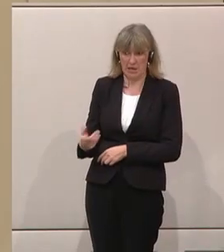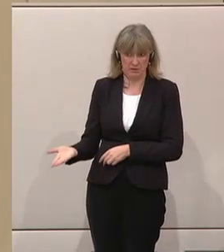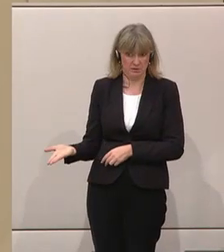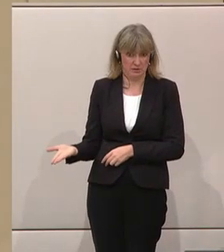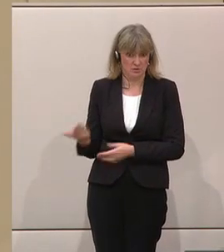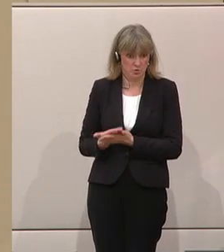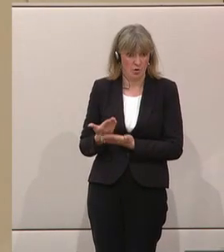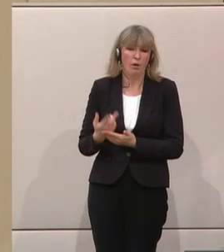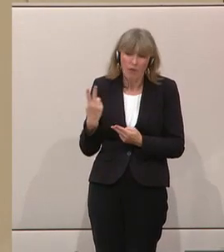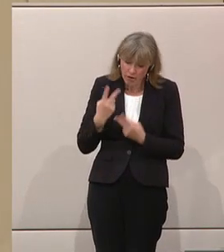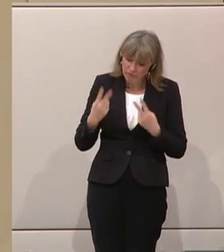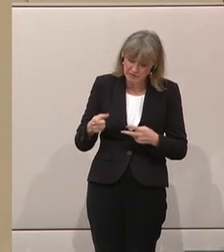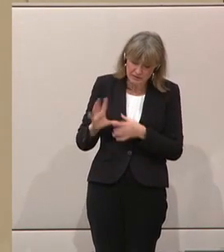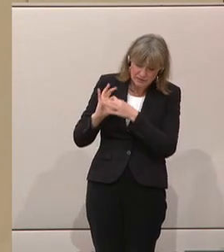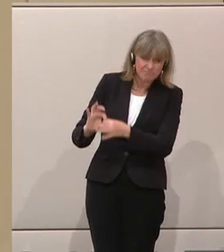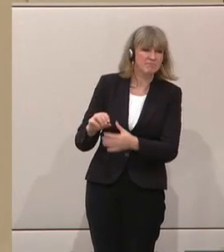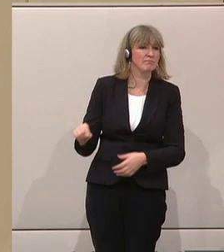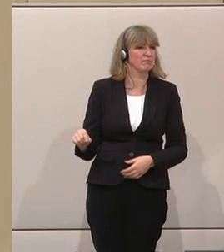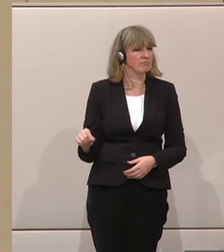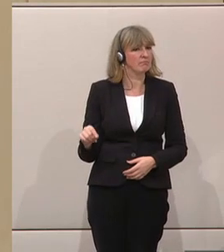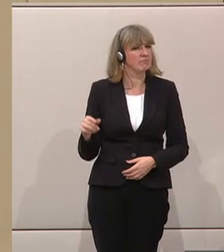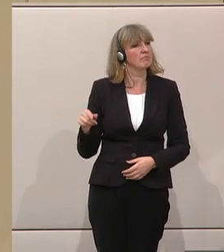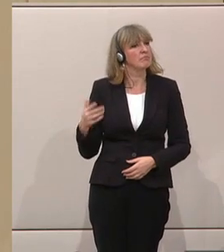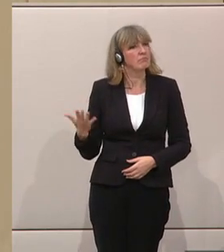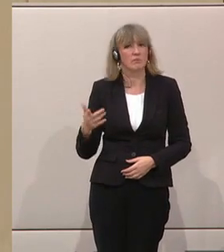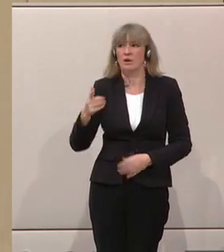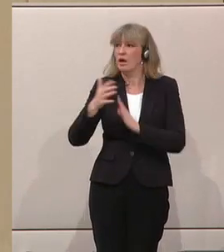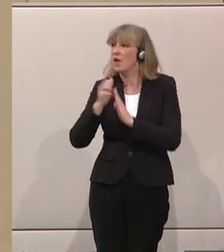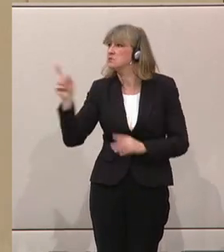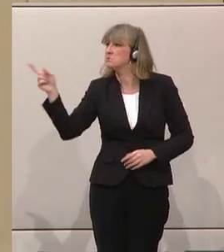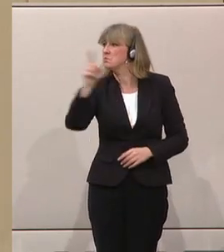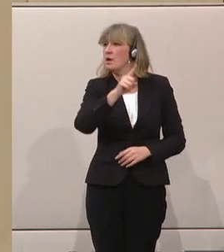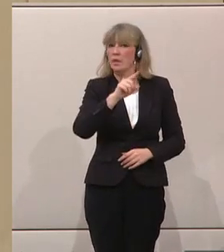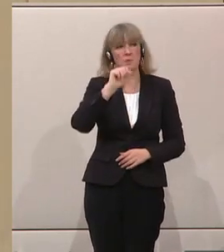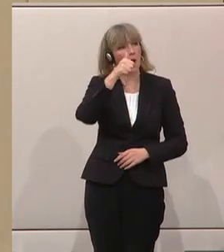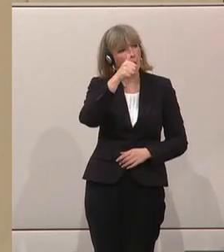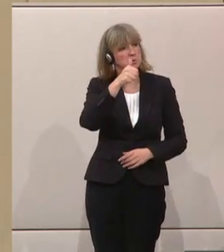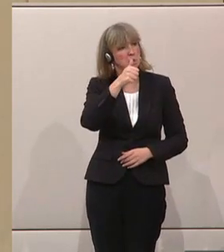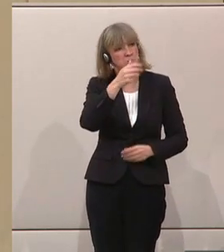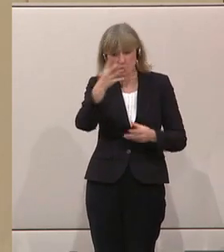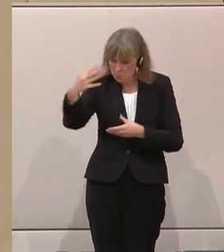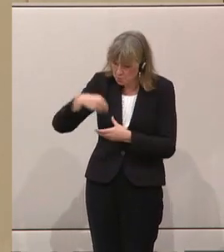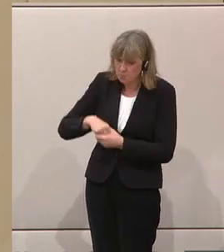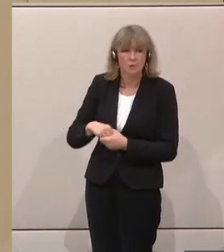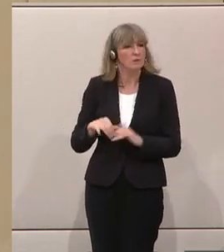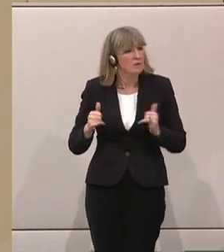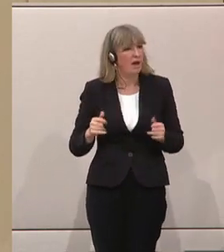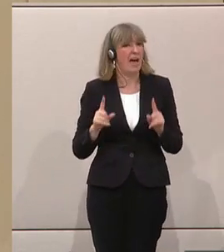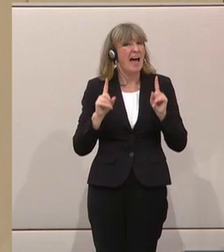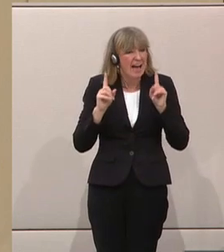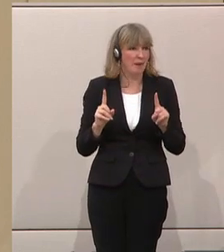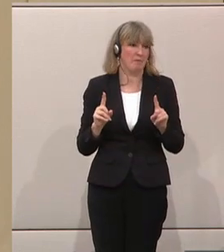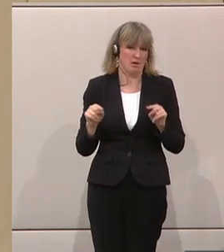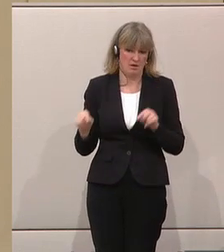Und natürlich ist es wichtig, in diesem Zusammenhang hier auch die Einschätzungen von Expertinnen heranziehen zu können. In diesem Fall ist es aber